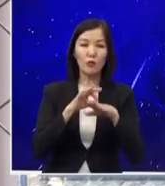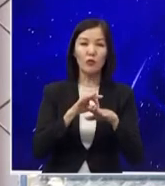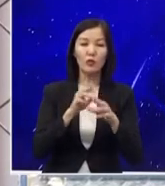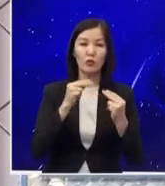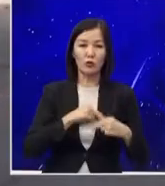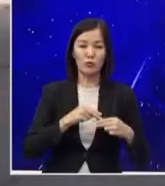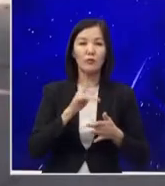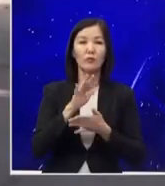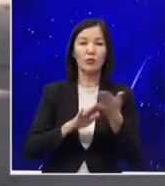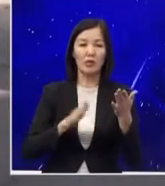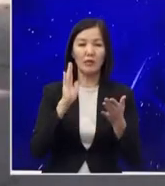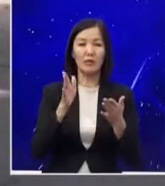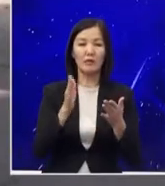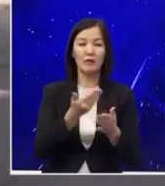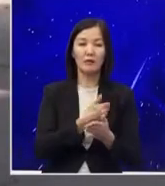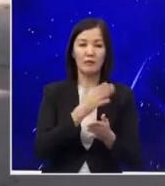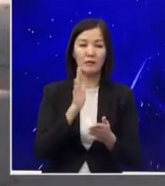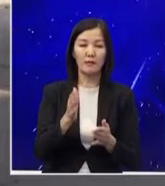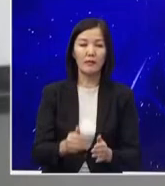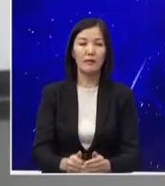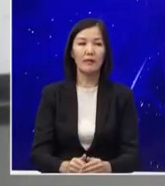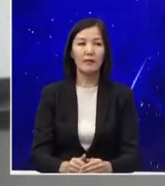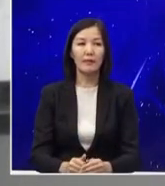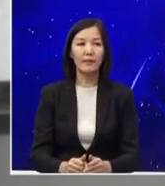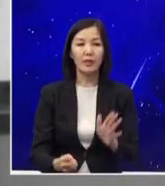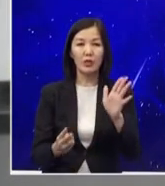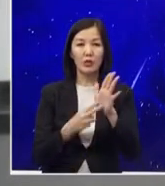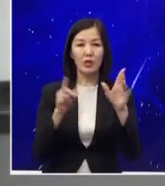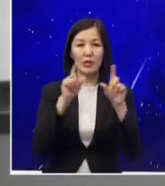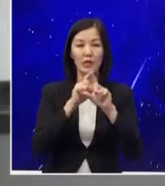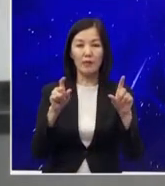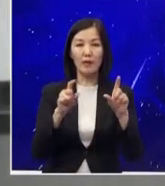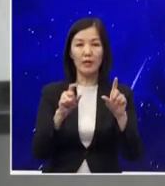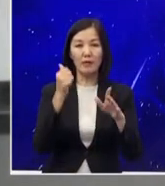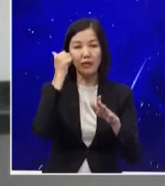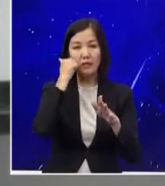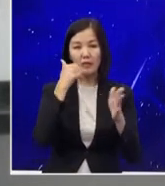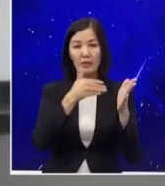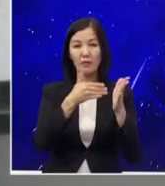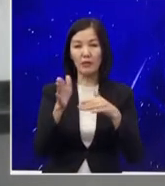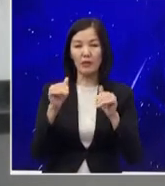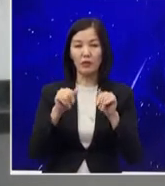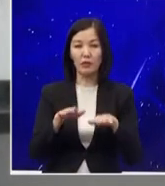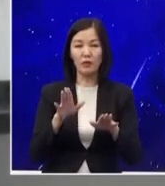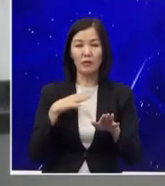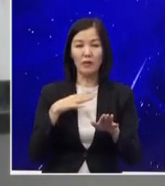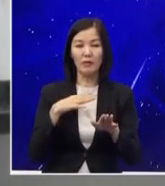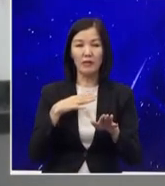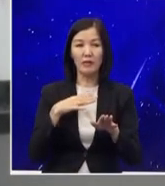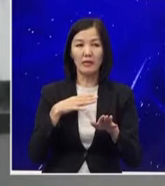жұмысымыз жалғаса берсе деген тілектерін айтады. 7 ғимарат жарамсыз деп шешіміз қабылған,